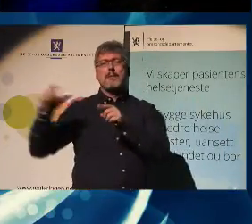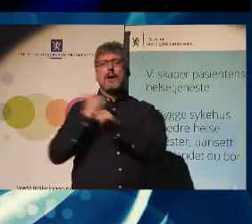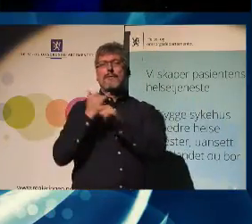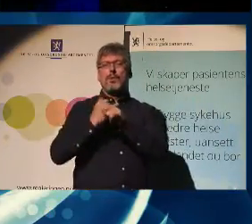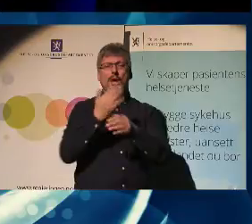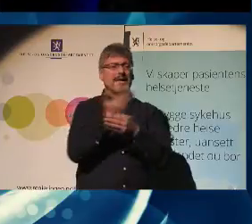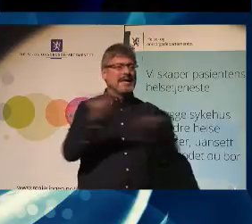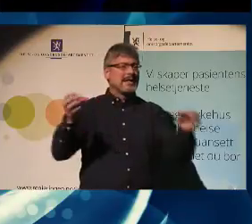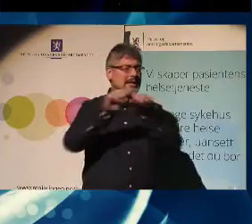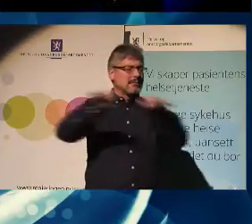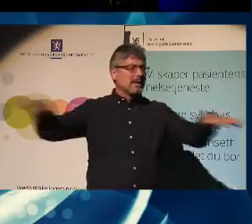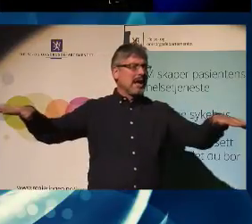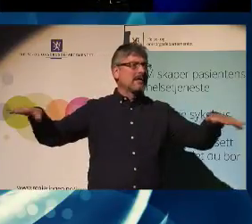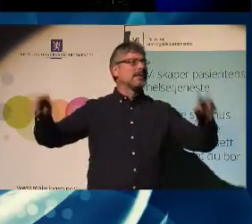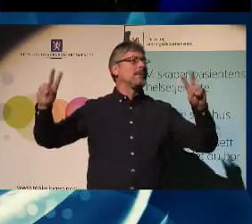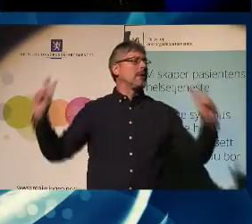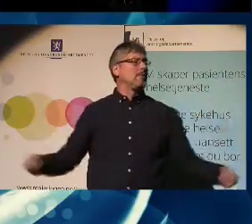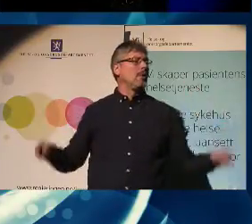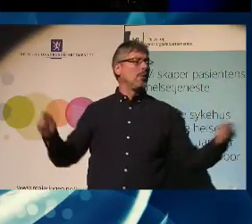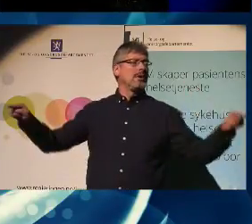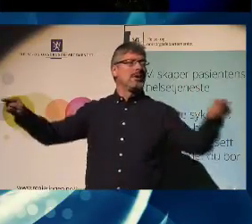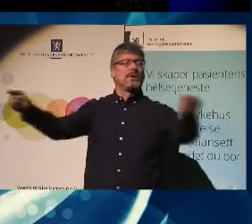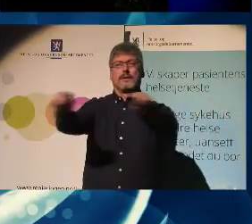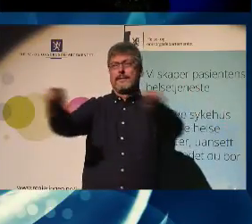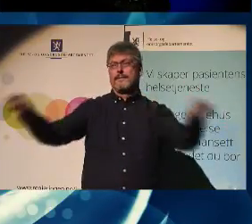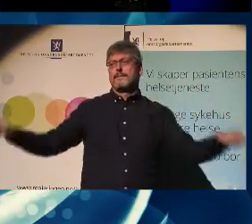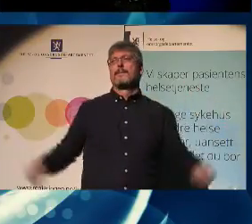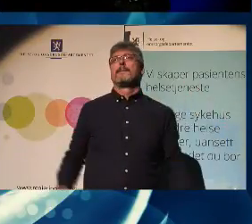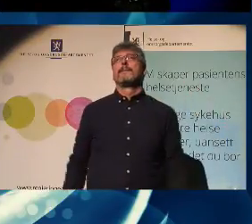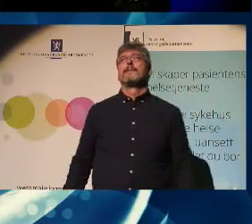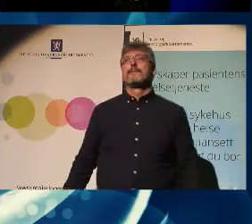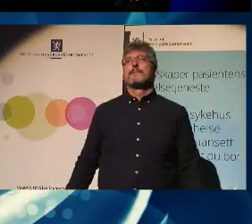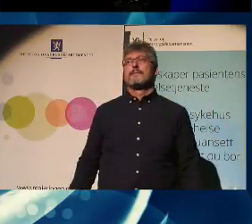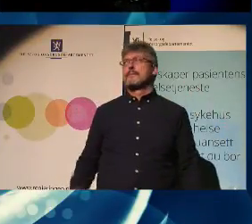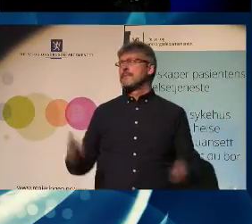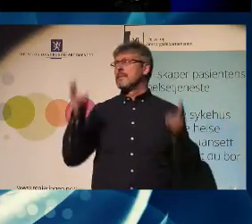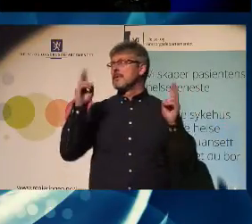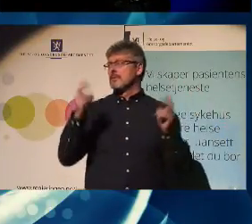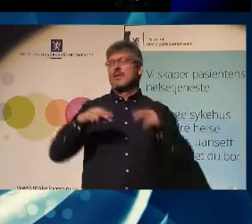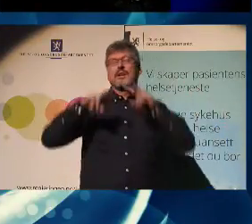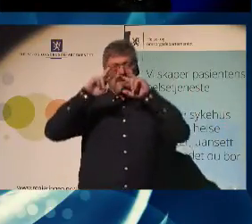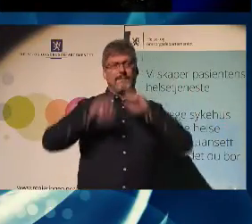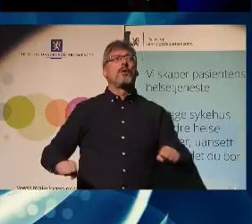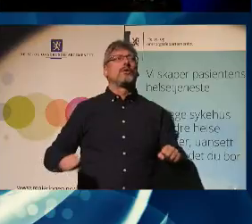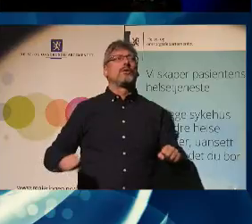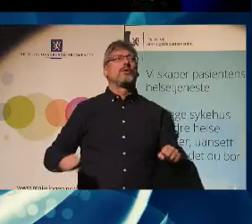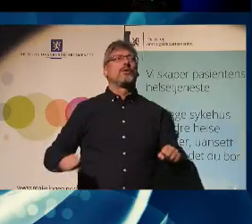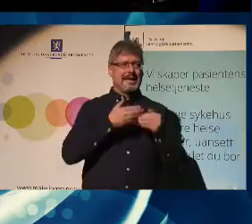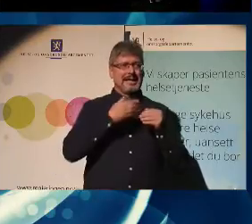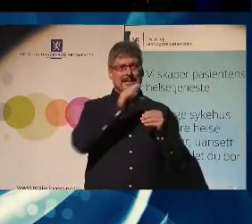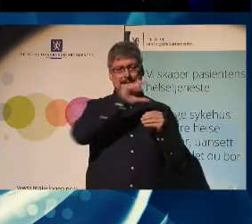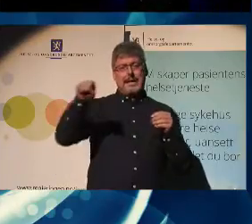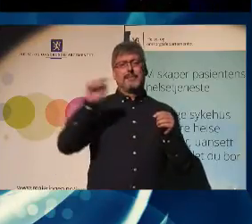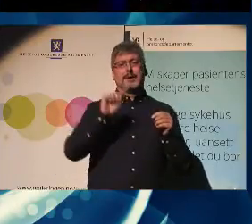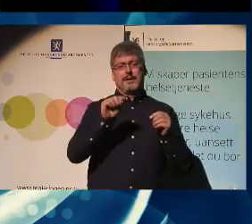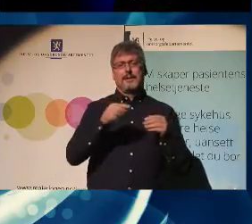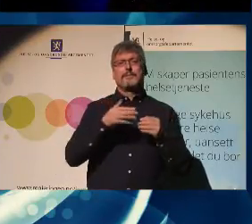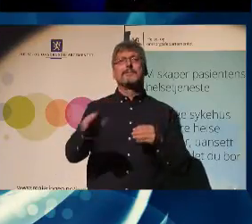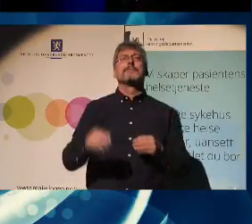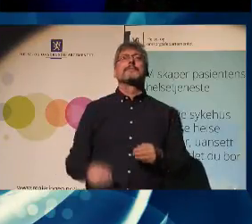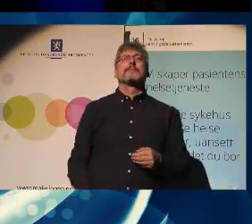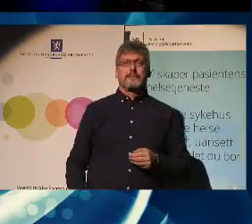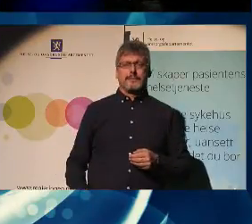disse tjenestene så at det blir tatt i bruk mange steder. Som også et forskningstema i dette senteret. Så